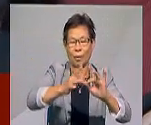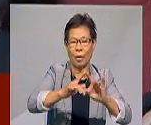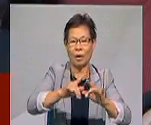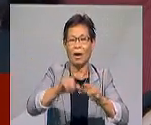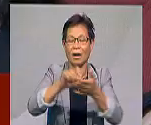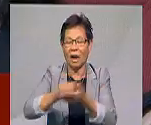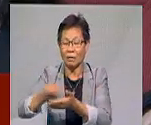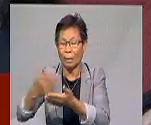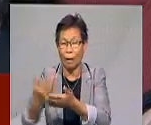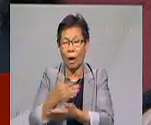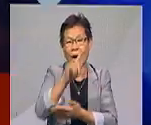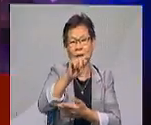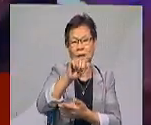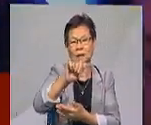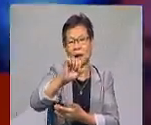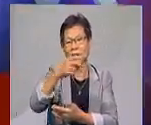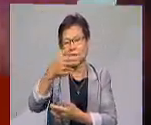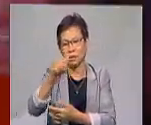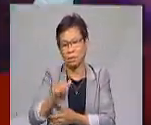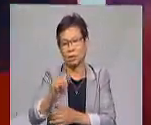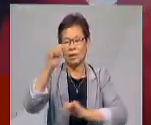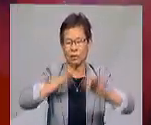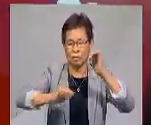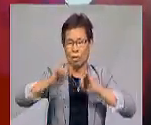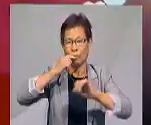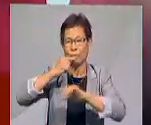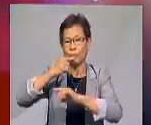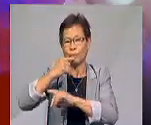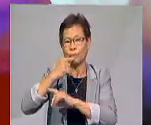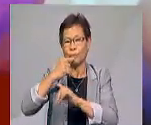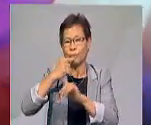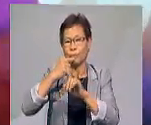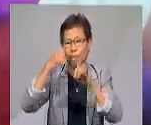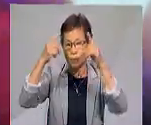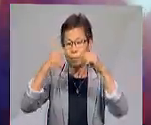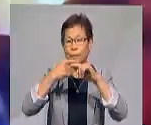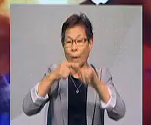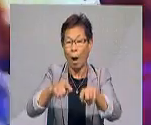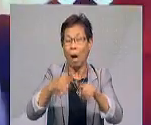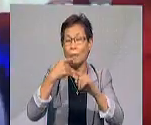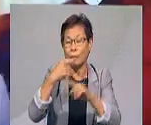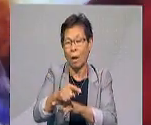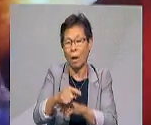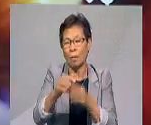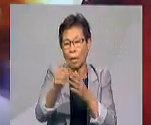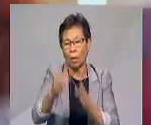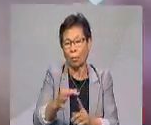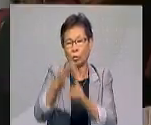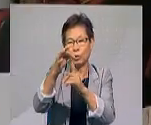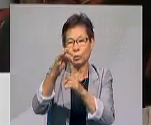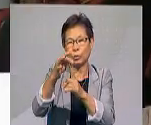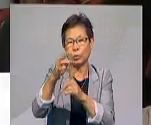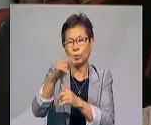terbaru Tasha Kristifa. Drama arahan Ihsan Sukiman ini menggantikan traju utama Normah